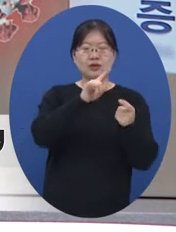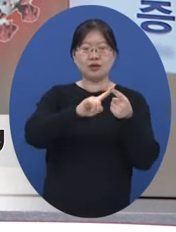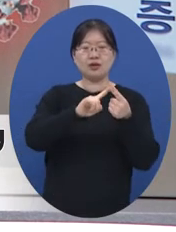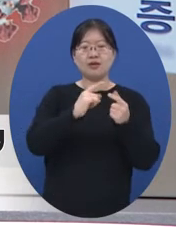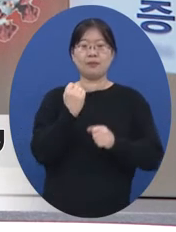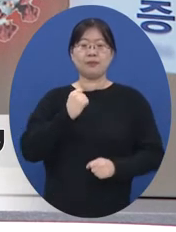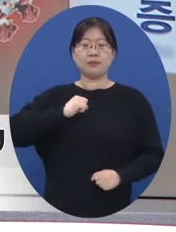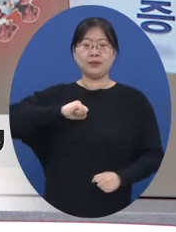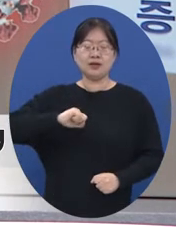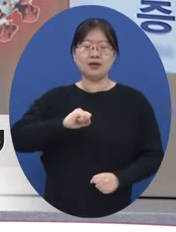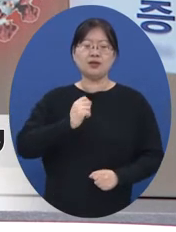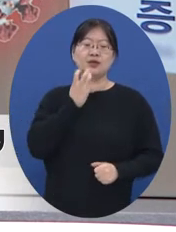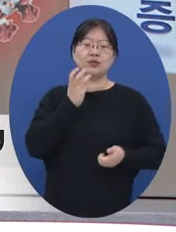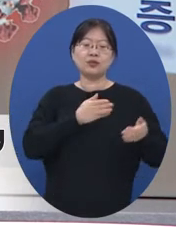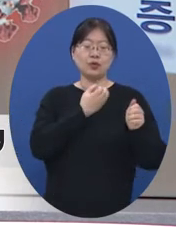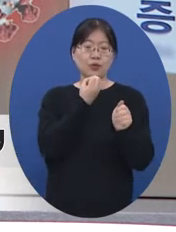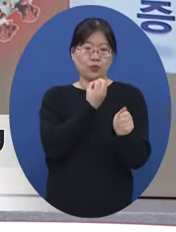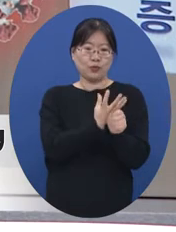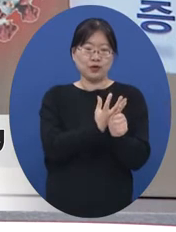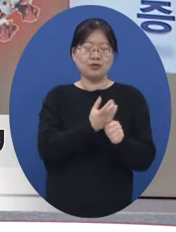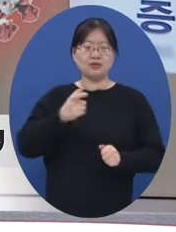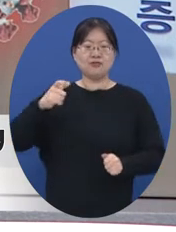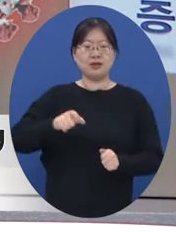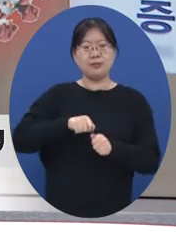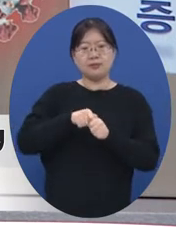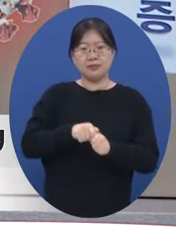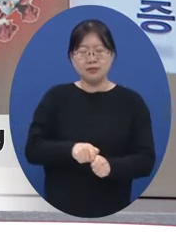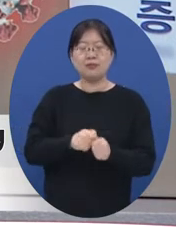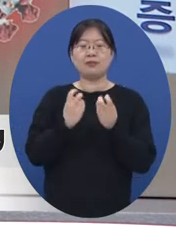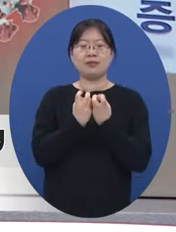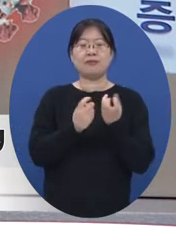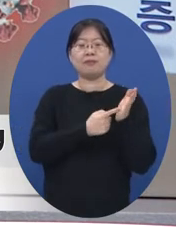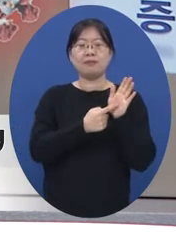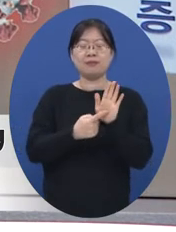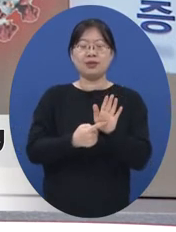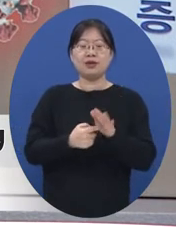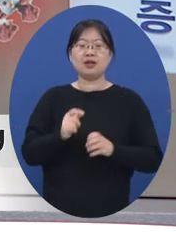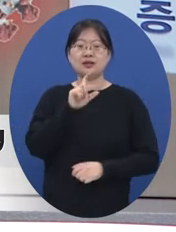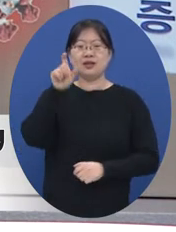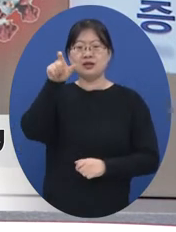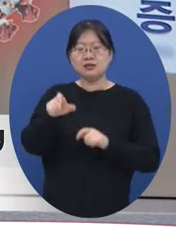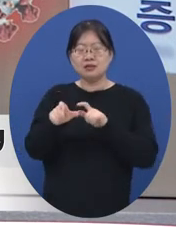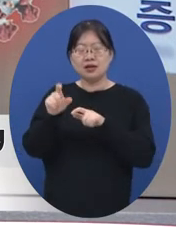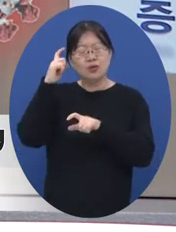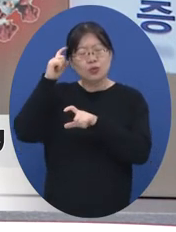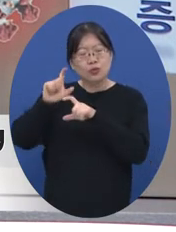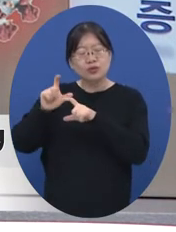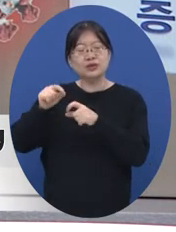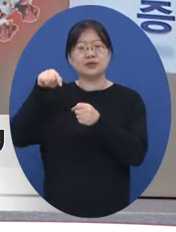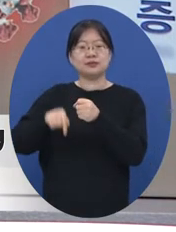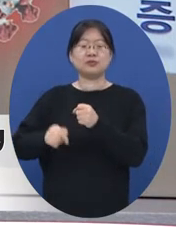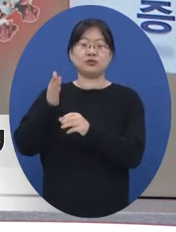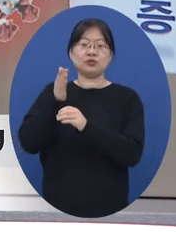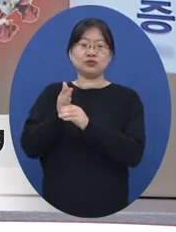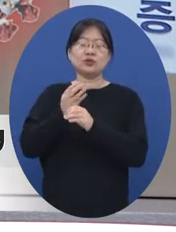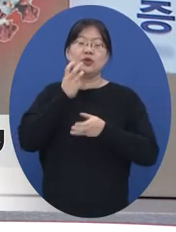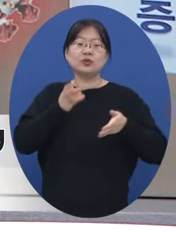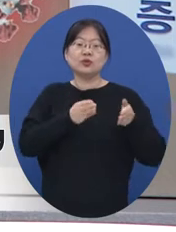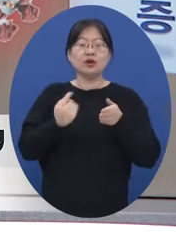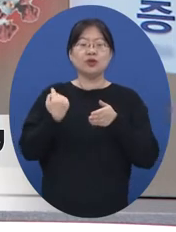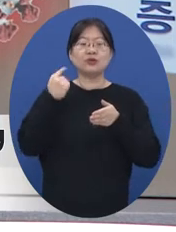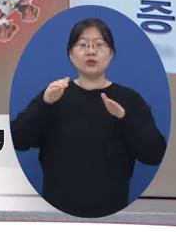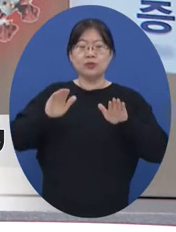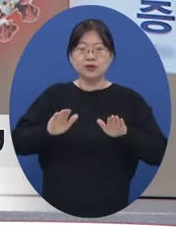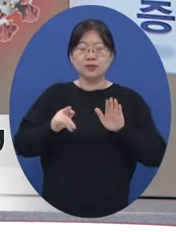경우 경기도는 고발조치 등 초강경 방침을 내놨습니다 지자체의 보심도 깊어지고 있는데요 경기도가